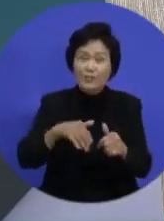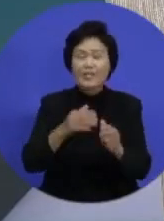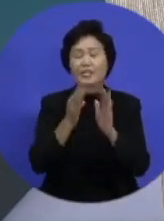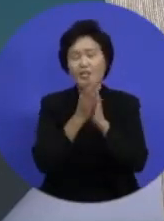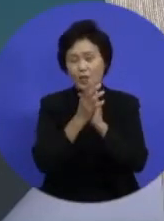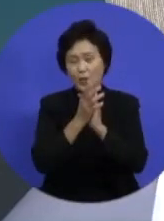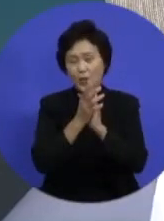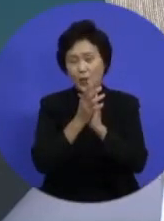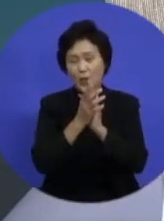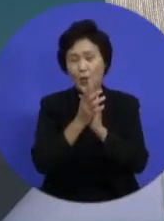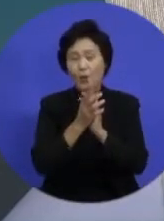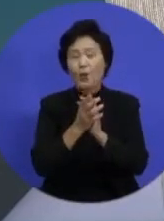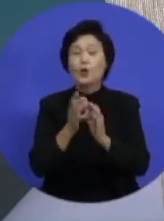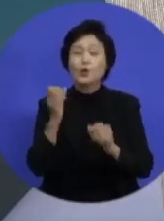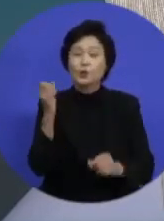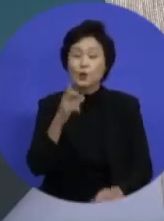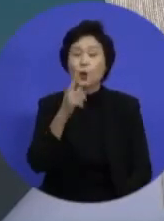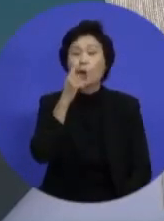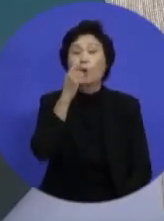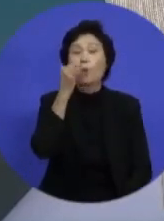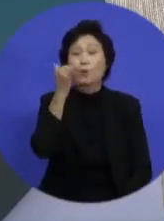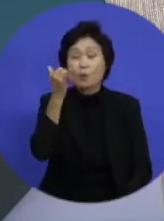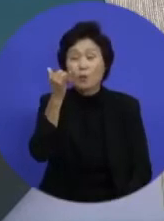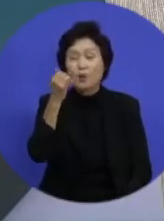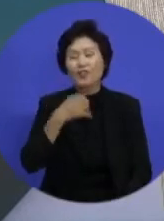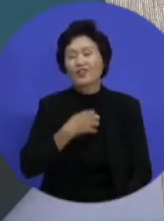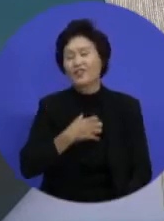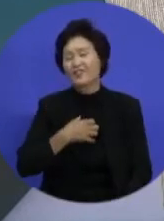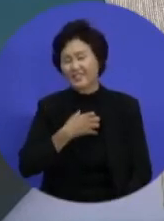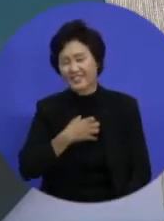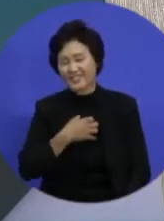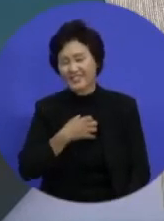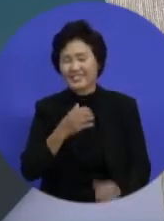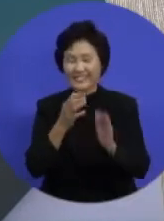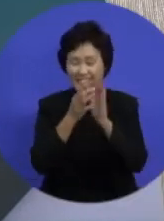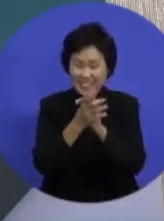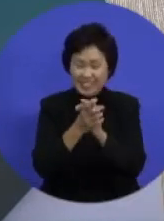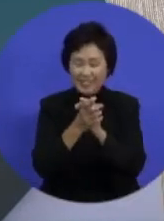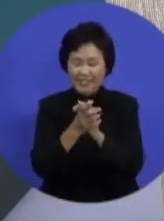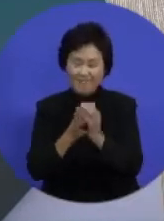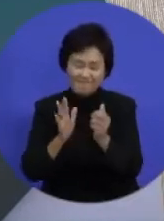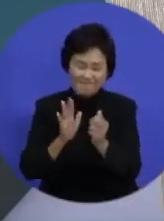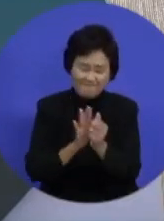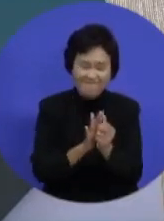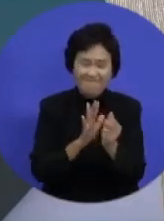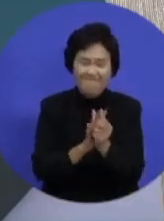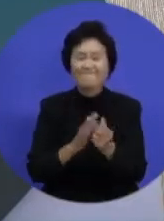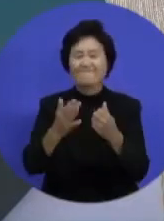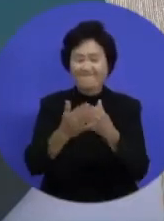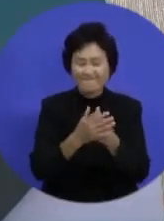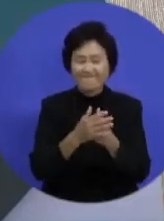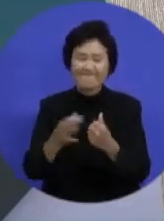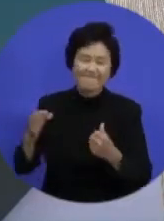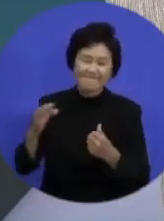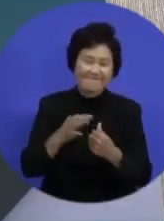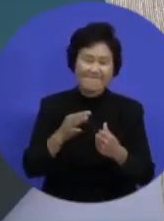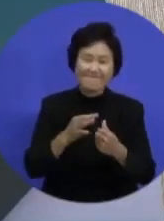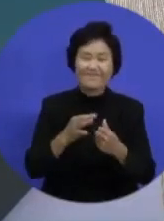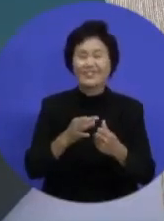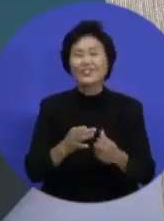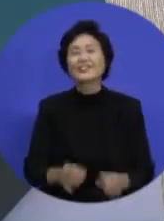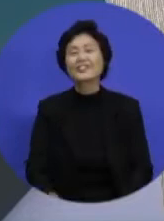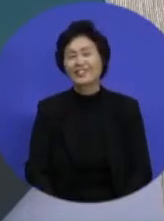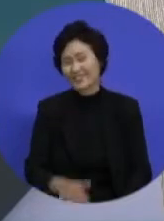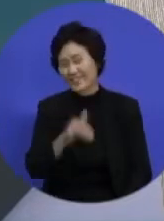가족들, 특별히 어머니, 아버지께서는 또 걱정도 하시고 예. 기도도 해 주시고 네. 지지도 해 주시고 지원도 해 주십니다. 네. 네. 네.